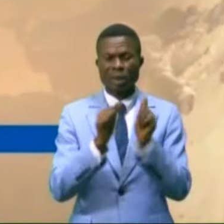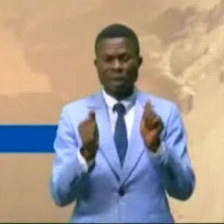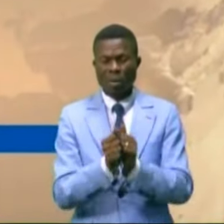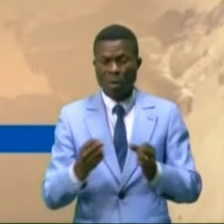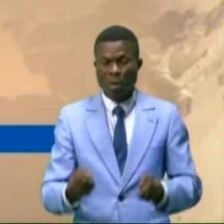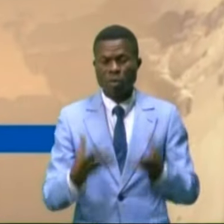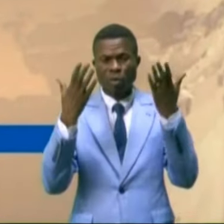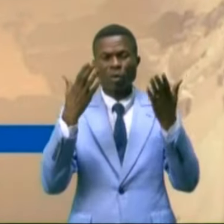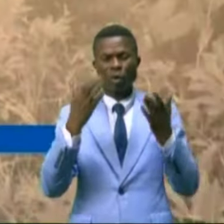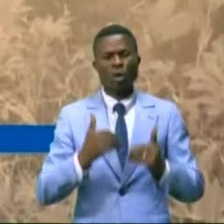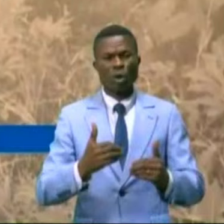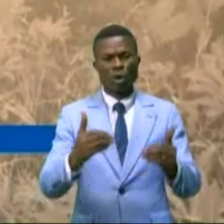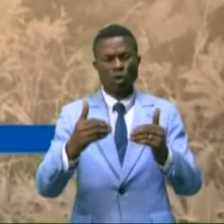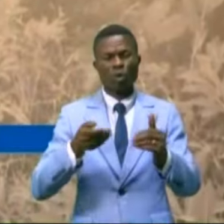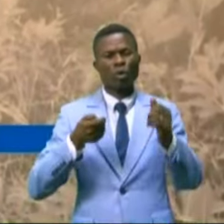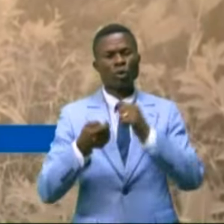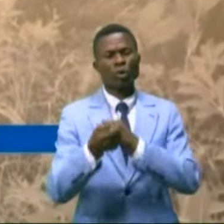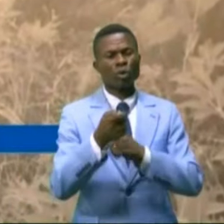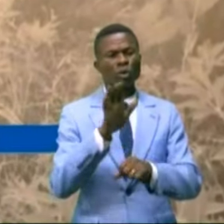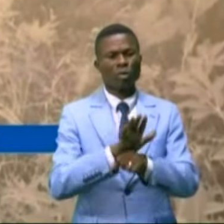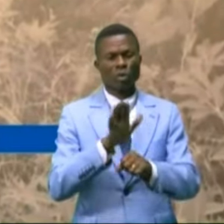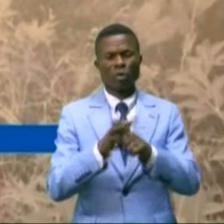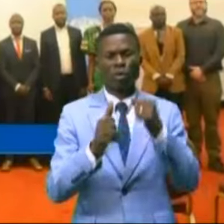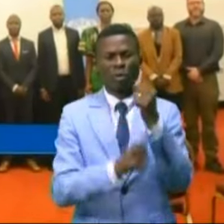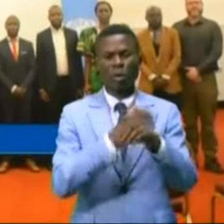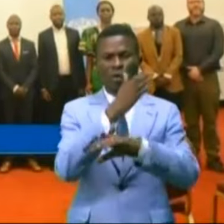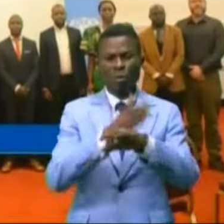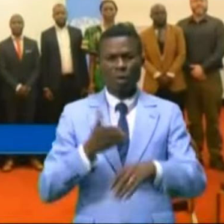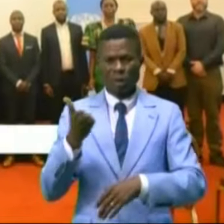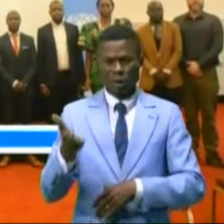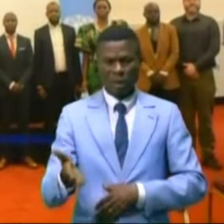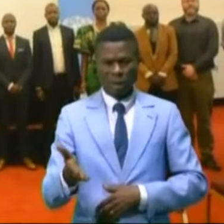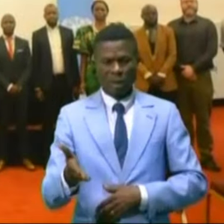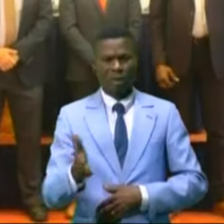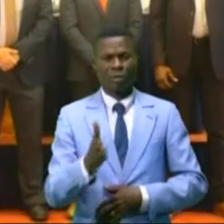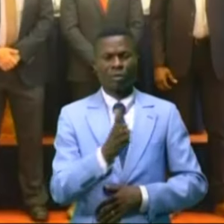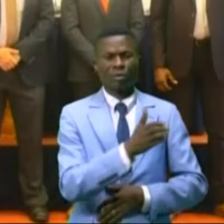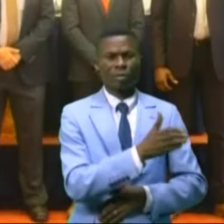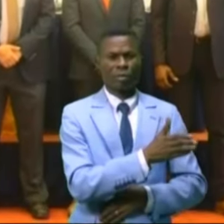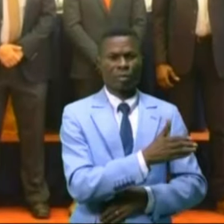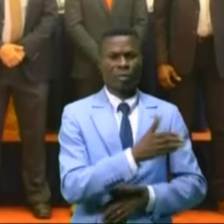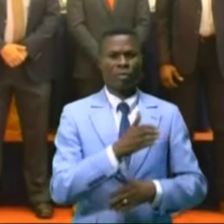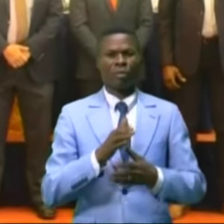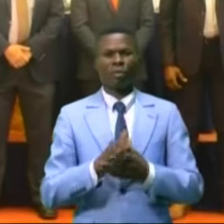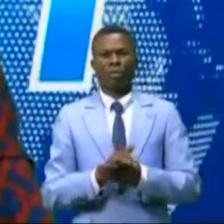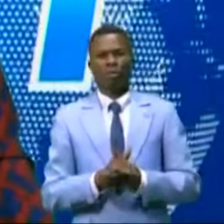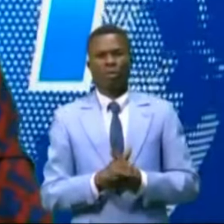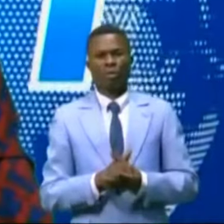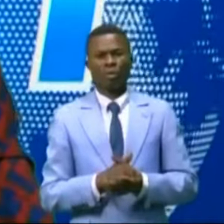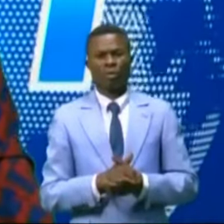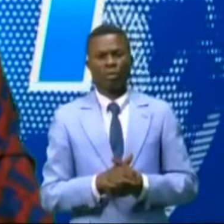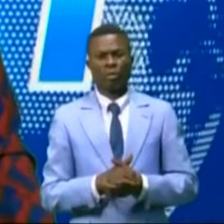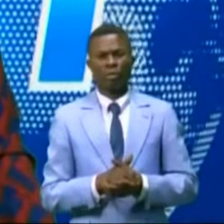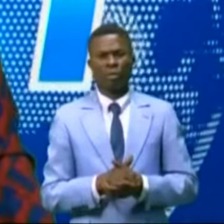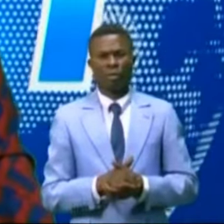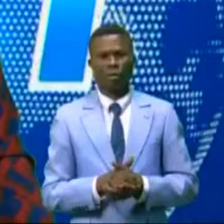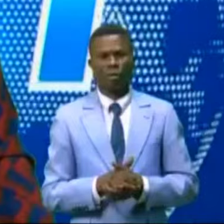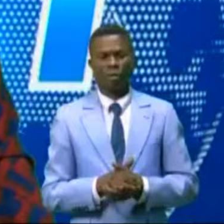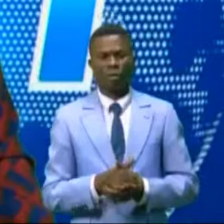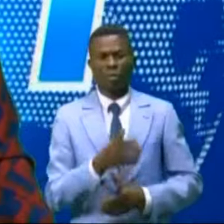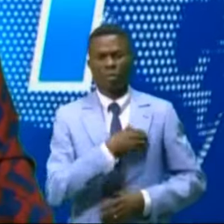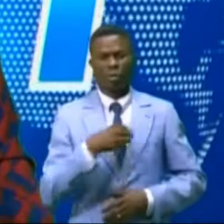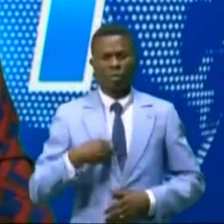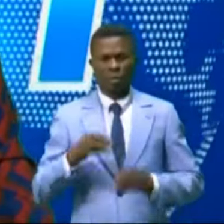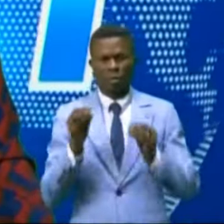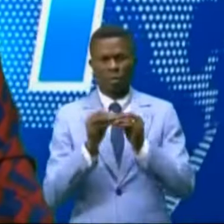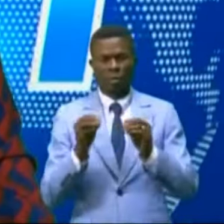explosifs continuent de faire de morts et de blessés en particulier dans les situations de conflit armés les femmes